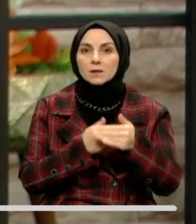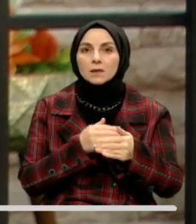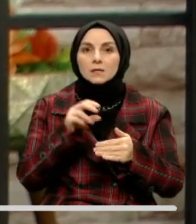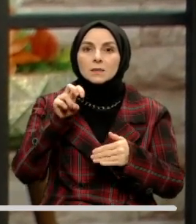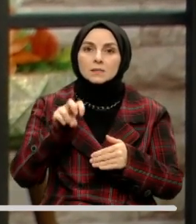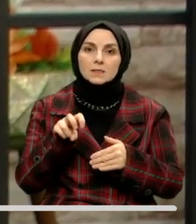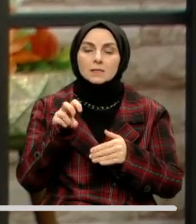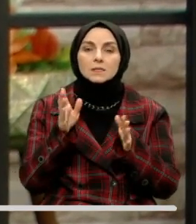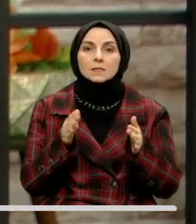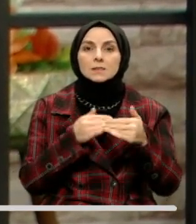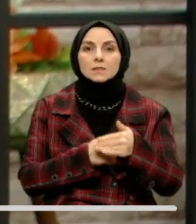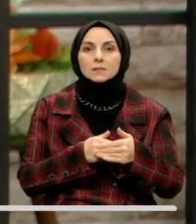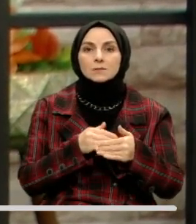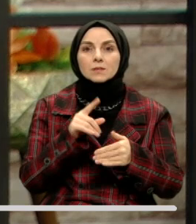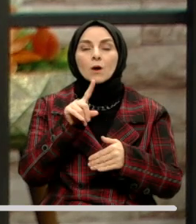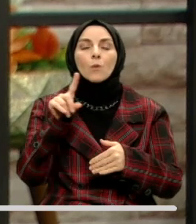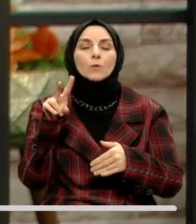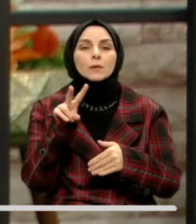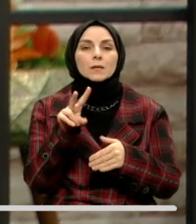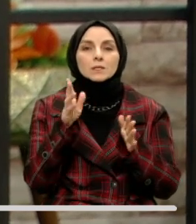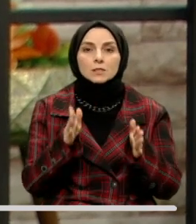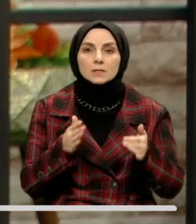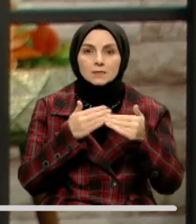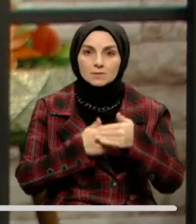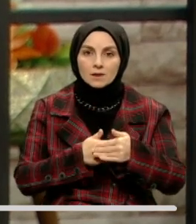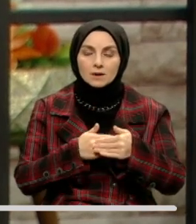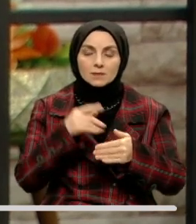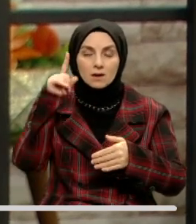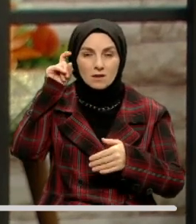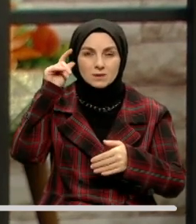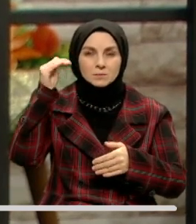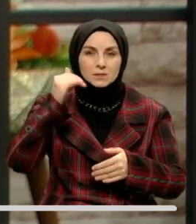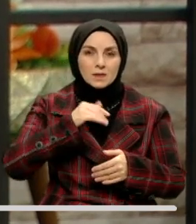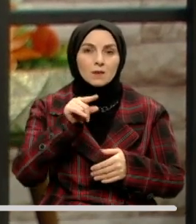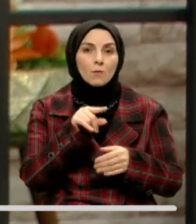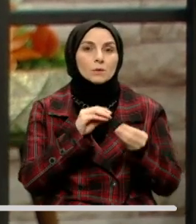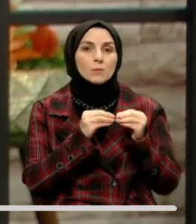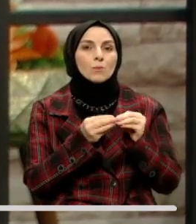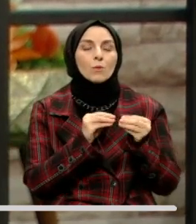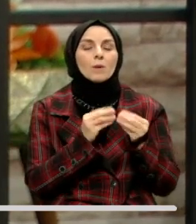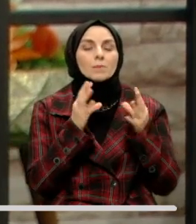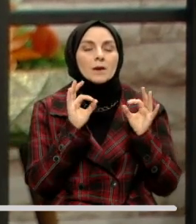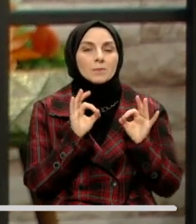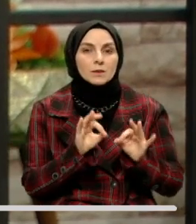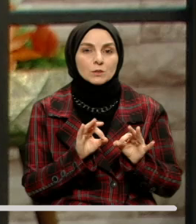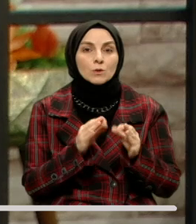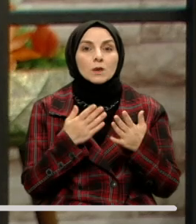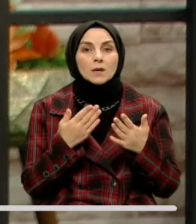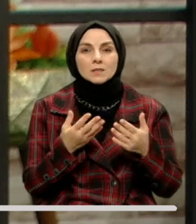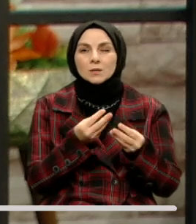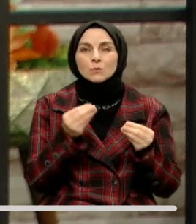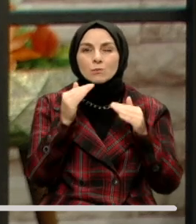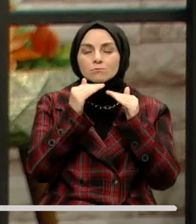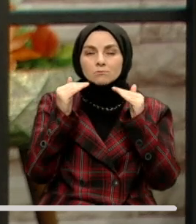12. sınıflarda geliyor. Ya, sınavın yaklaştığı zamanlar. Orada da maalesef sıkıntılarla karşılaşıyoruz. Aslında çok alt